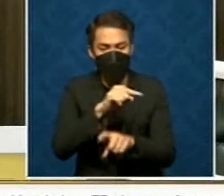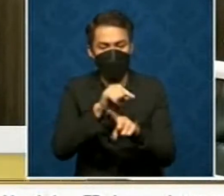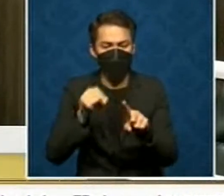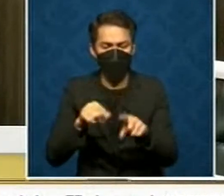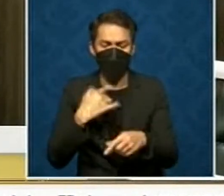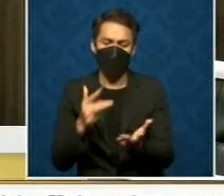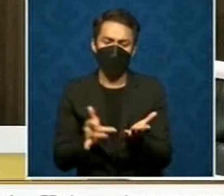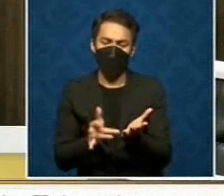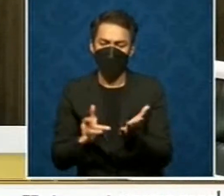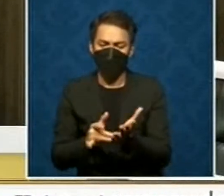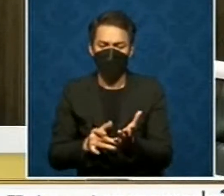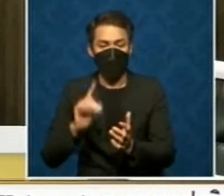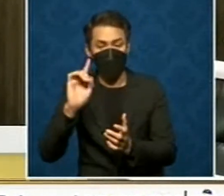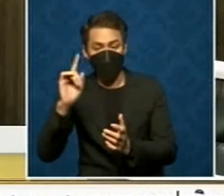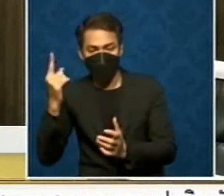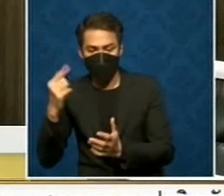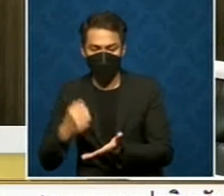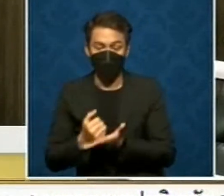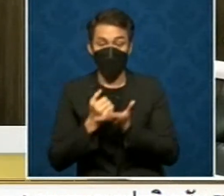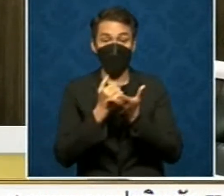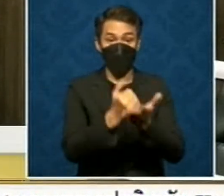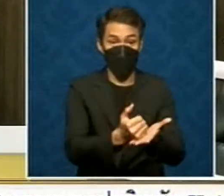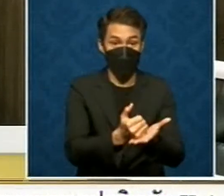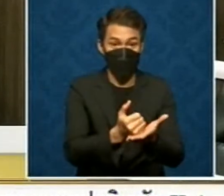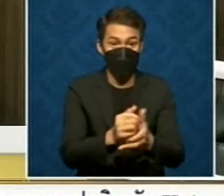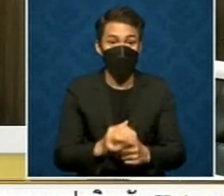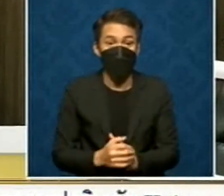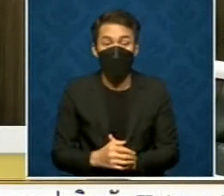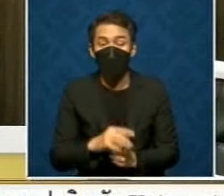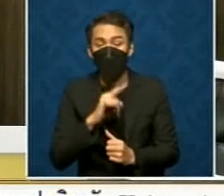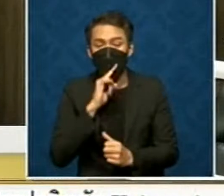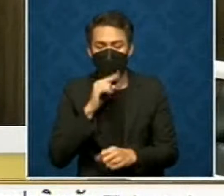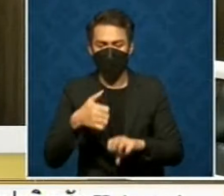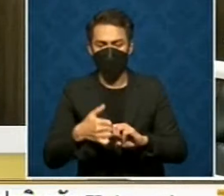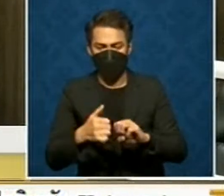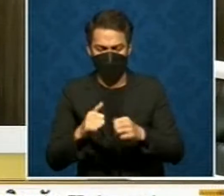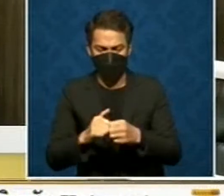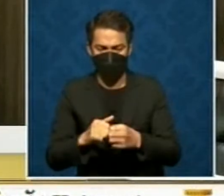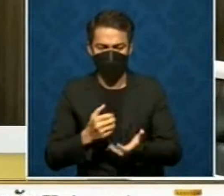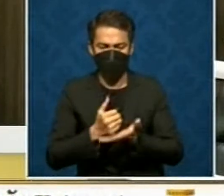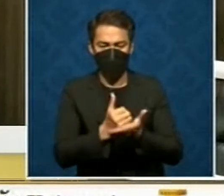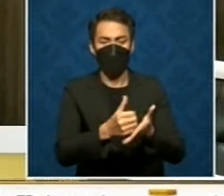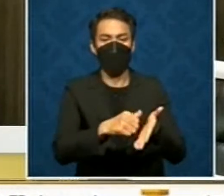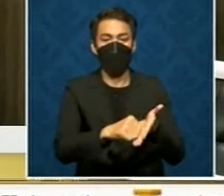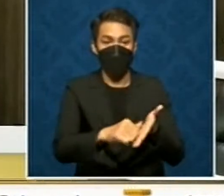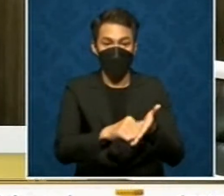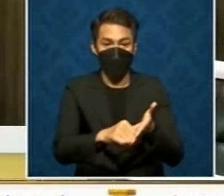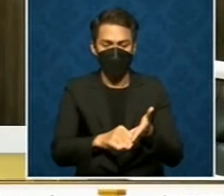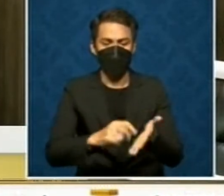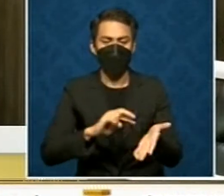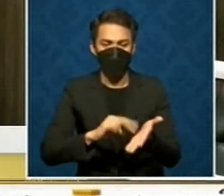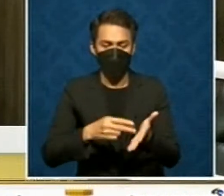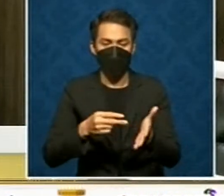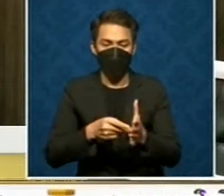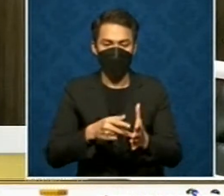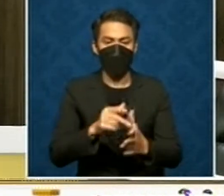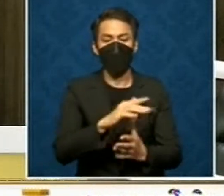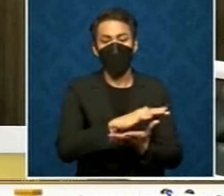เพใหการเดินฟาร์คอนแท็สัตนั้มีน้อยที่สุดอันนี้ถึจะเรีกวาวาระแ่งชาติ